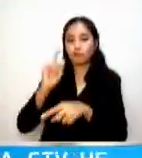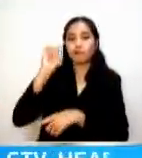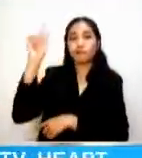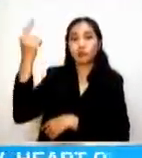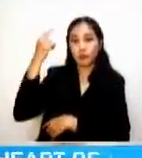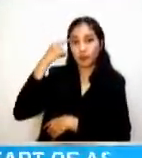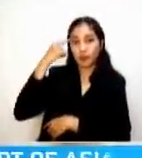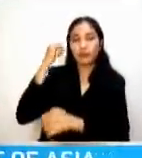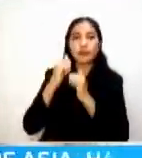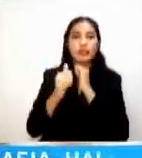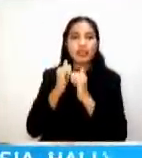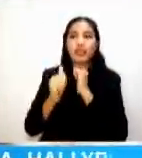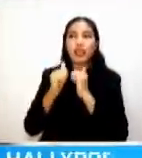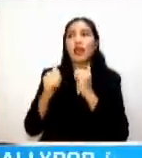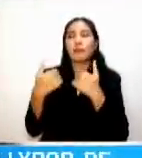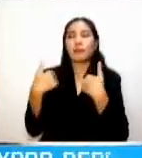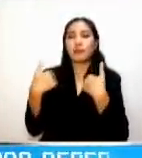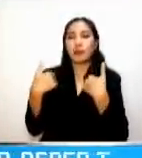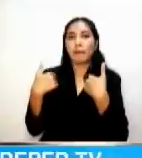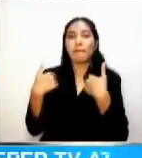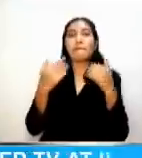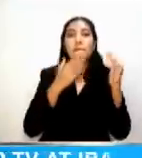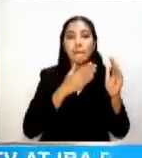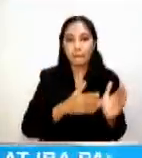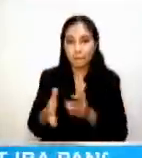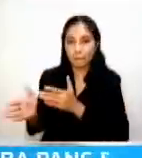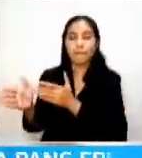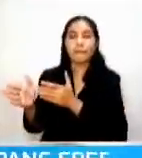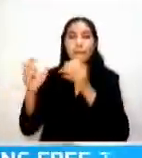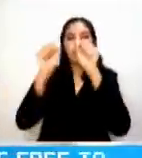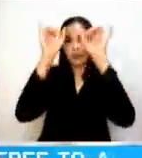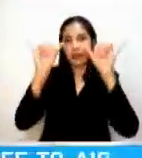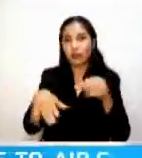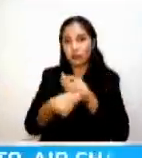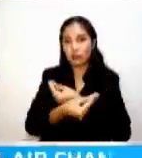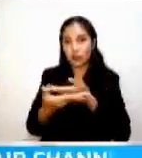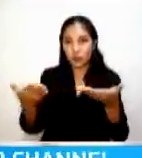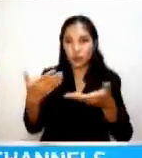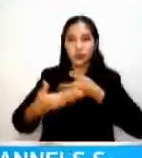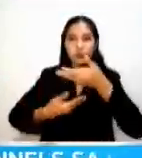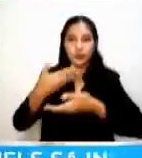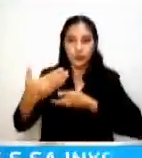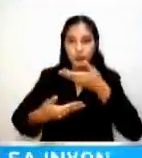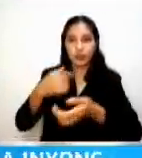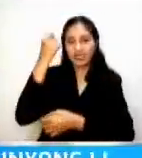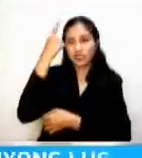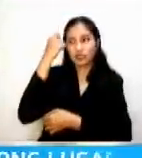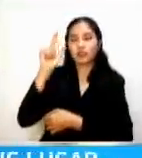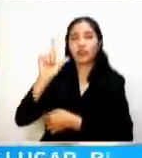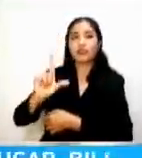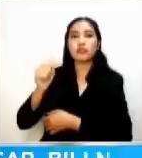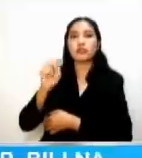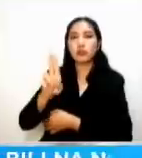implementer, sila po talaga yung magsa-strategize kung paano isasagawa. At we understand that some local government units are